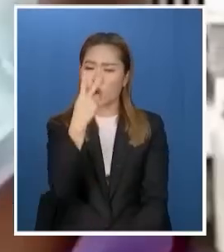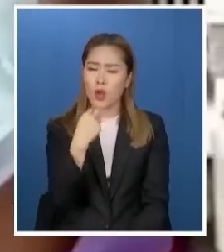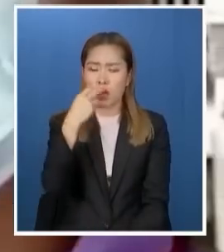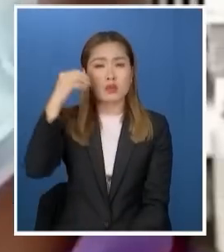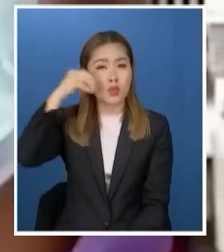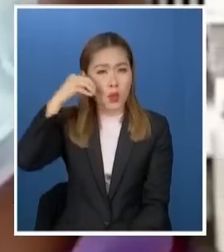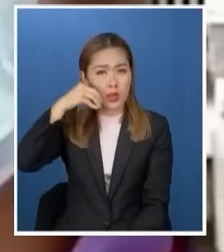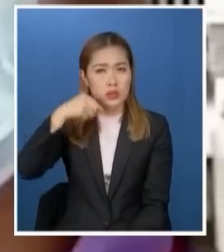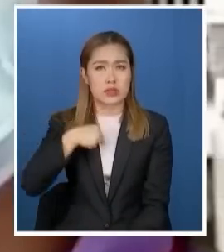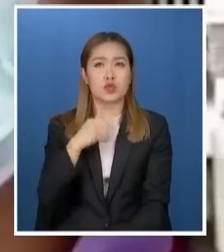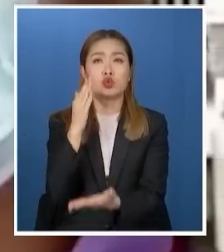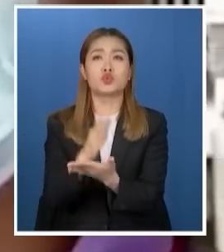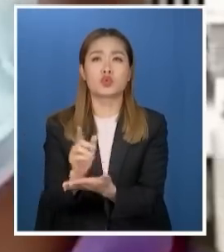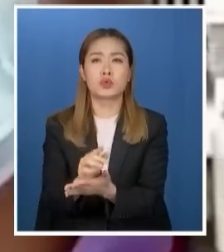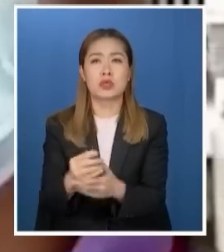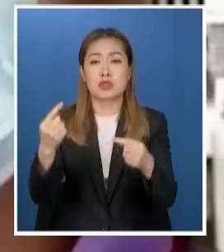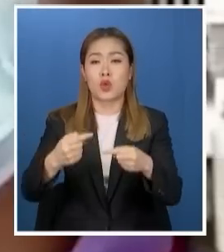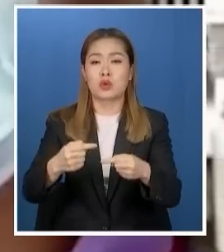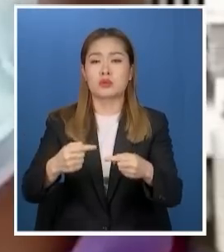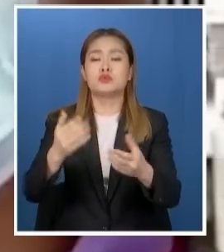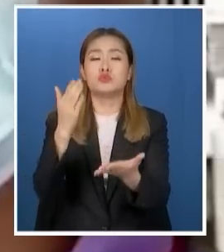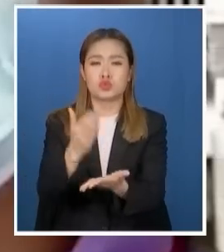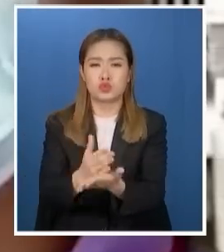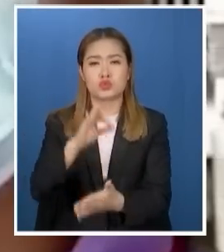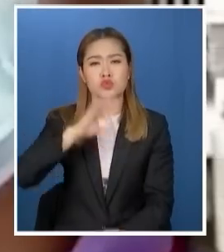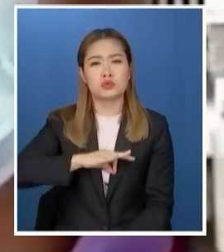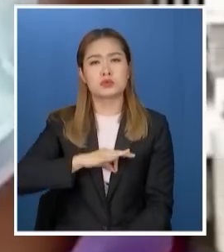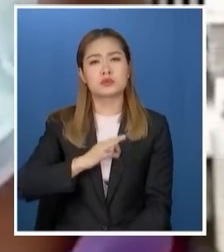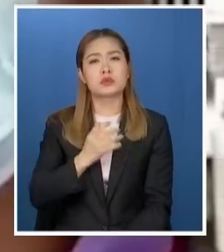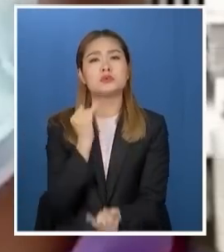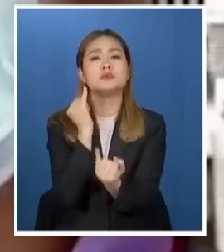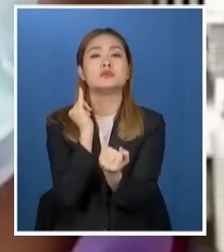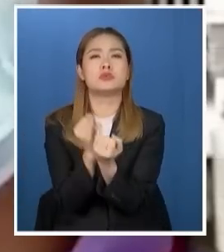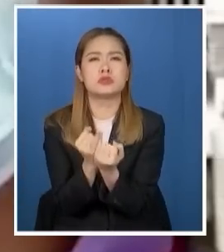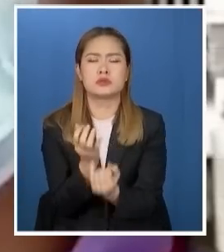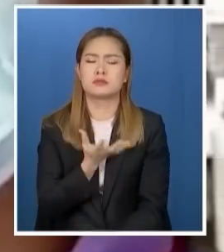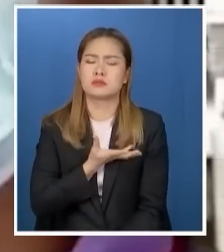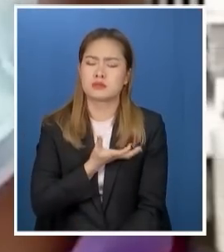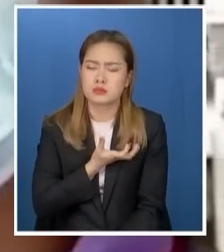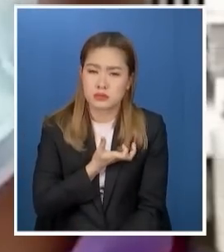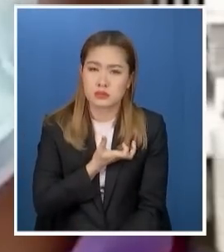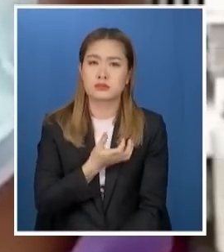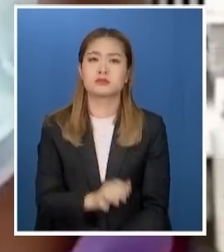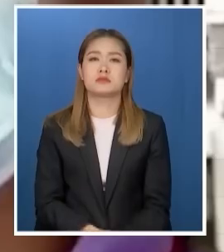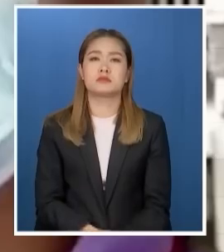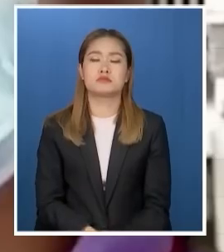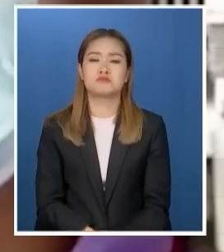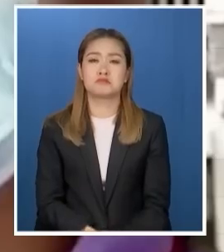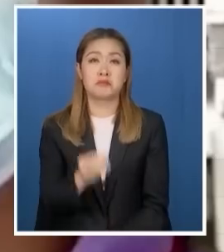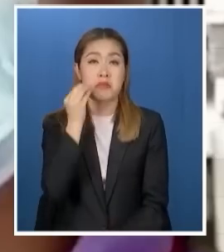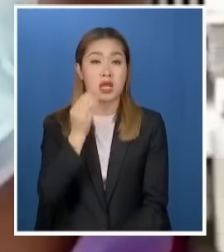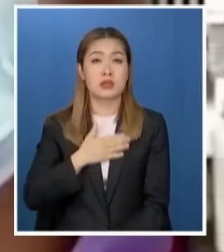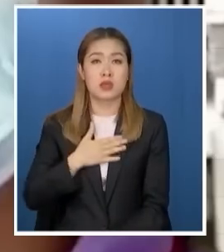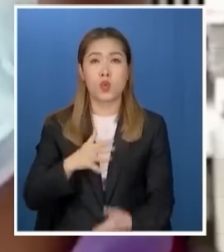ไห้บ่อยมากจะหยุดก็ตอนเขาเลิกทะเลาะกันความรู้สึกมันชาชินแต่เจ็บปวดแล้วก็มีการบอกบ้าน